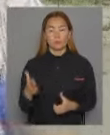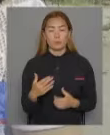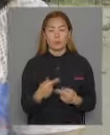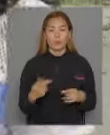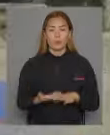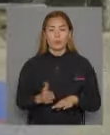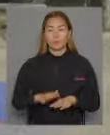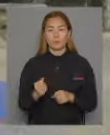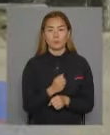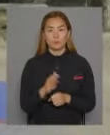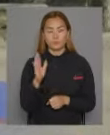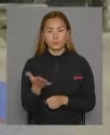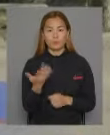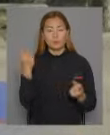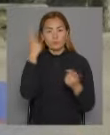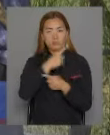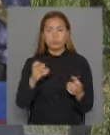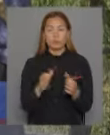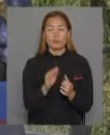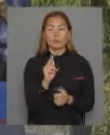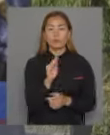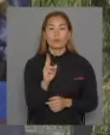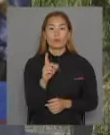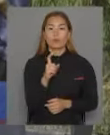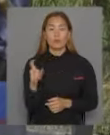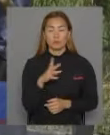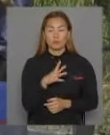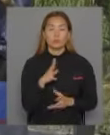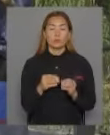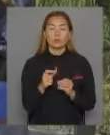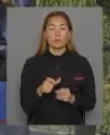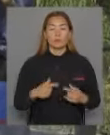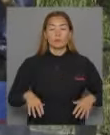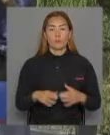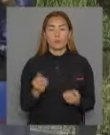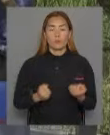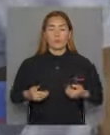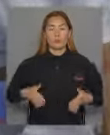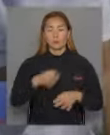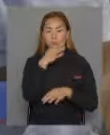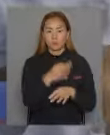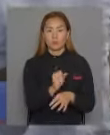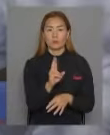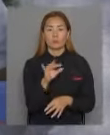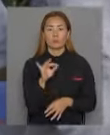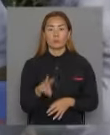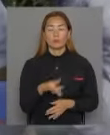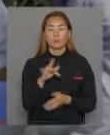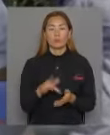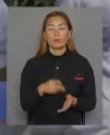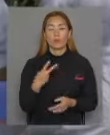идти жаловаться. Как ранее сообщили в отделе жилищно-коммунального хозяйства, пассажирского транспорта и автомобильных дорог акимата города